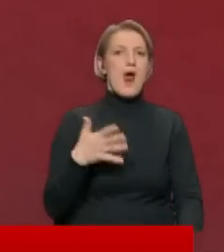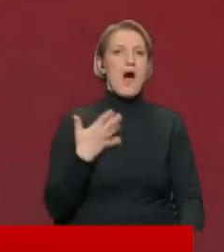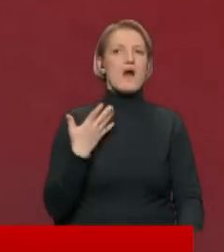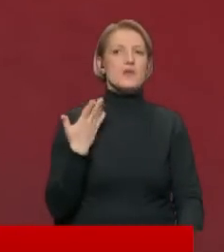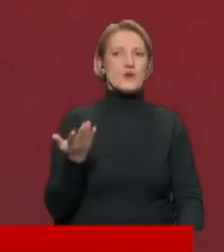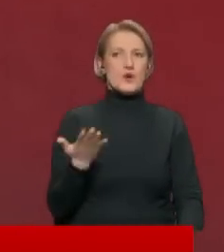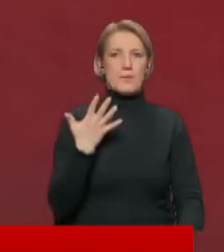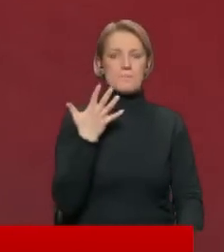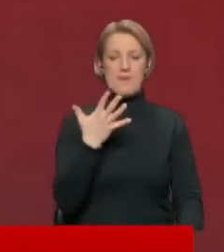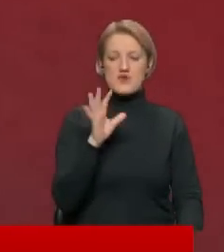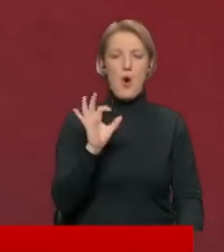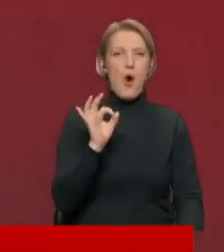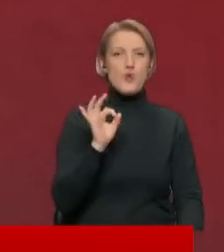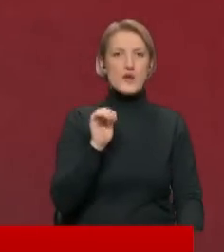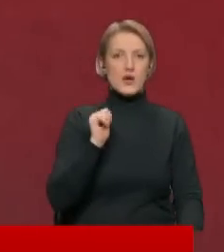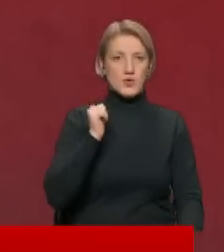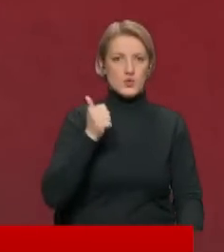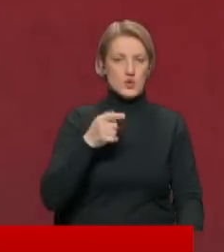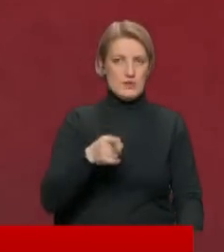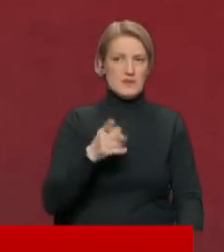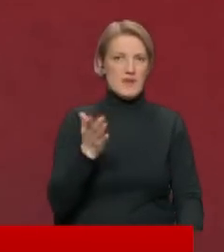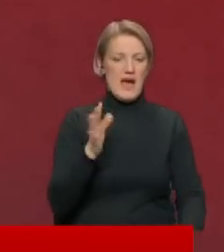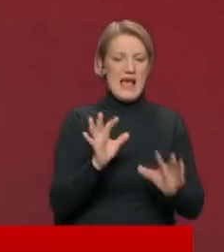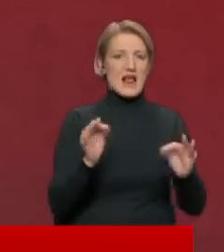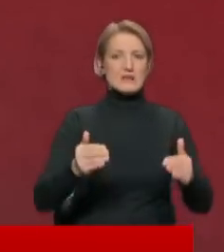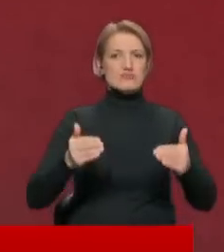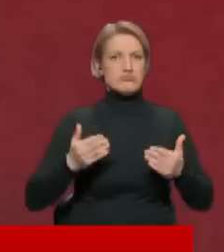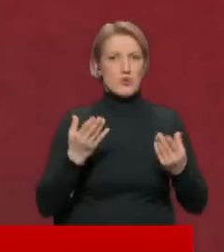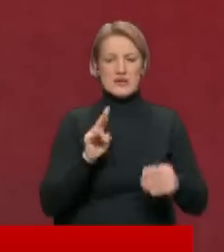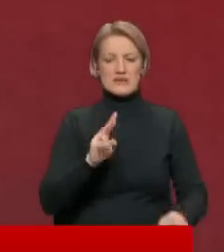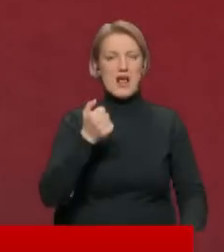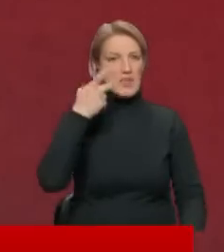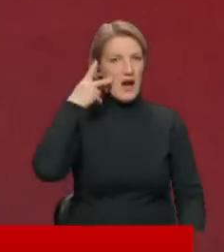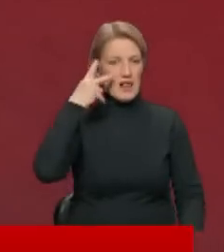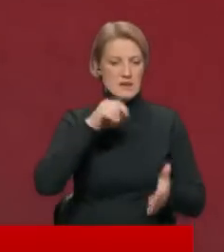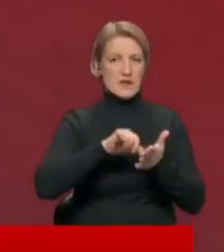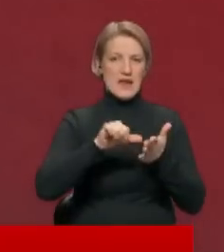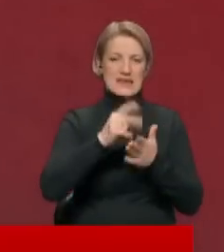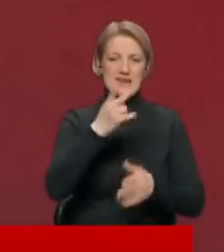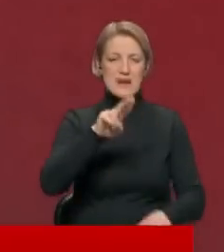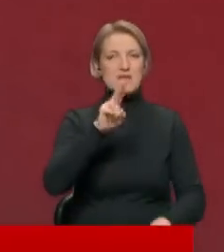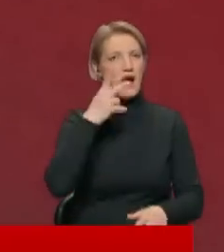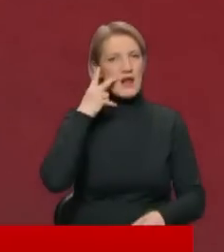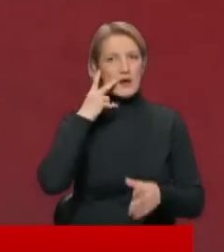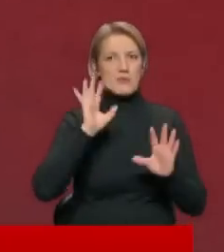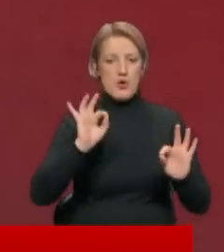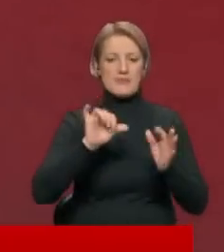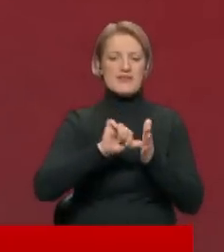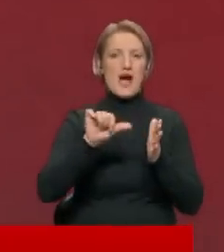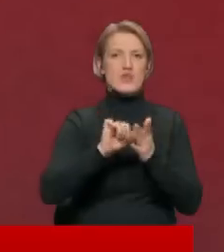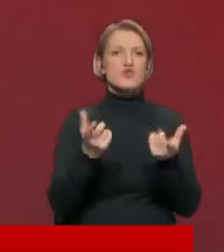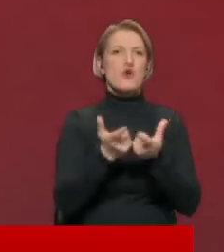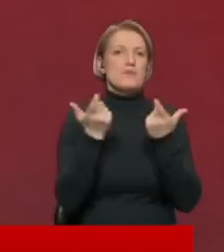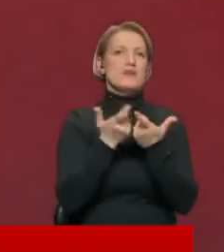5 Ocak gününe kaldı daha erken olacaktı 26 Aralık tarihi 27 Aralık tarihi böyle bir tarihte